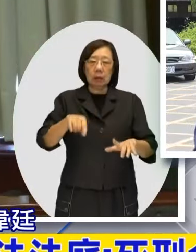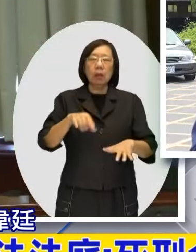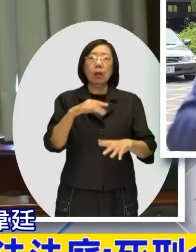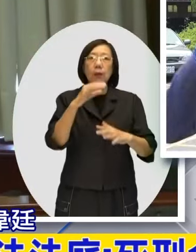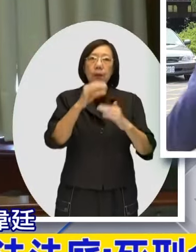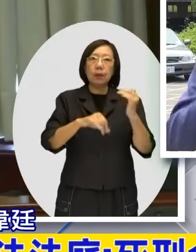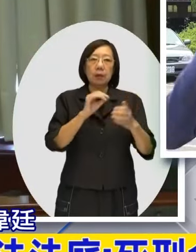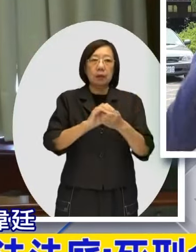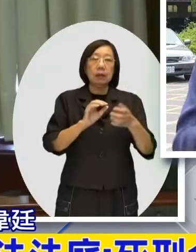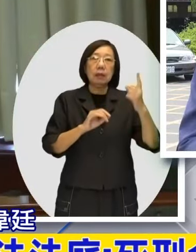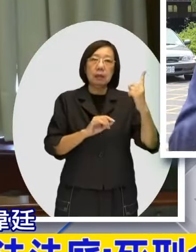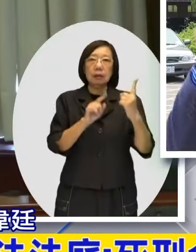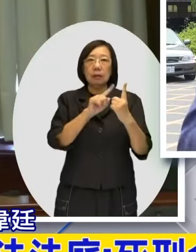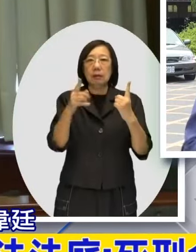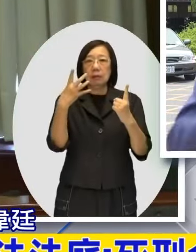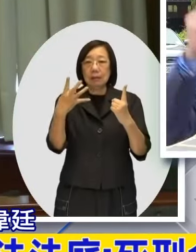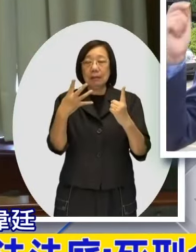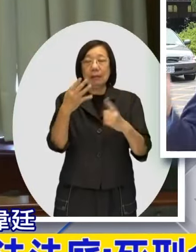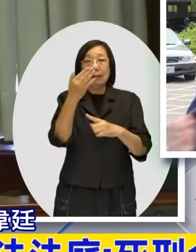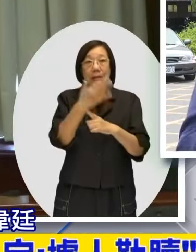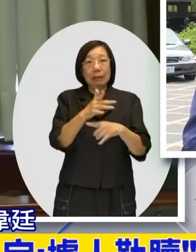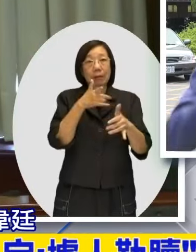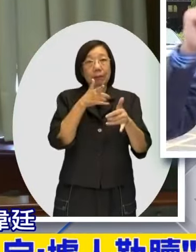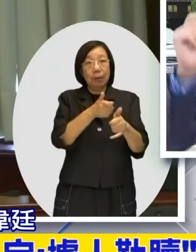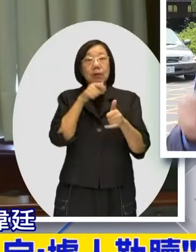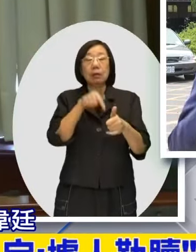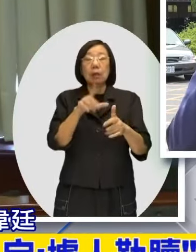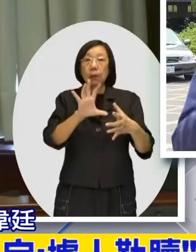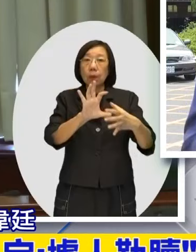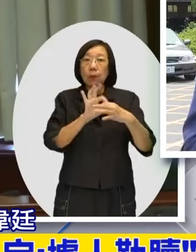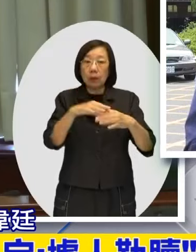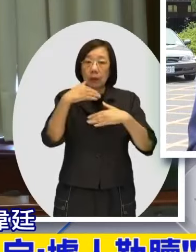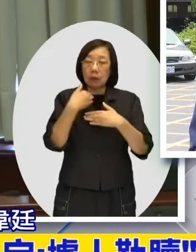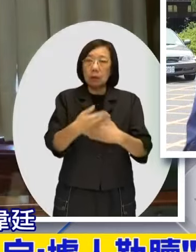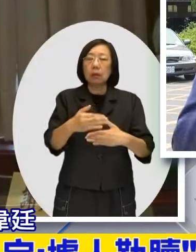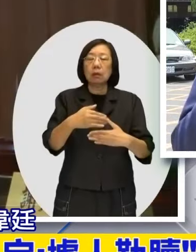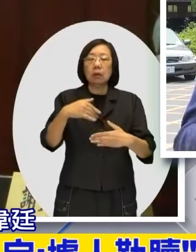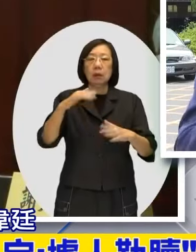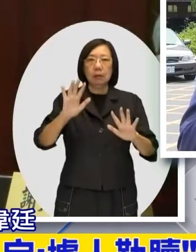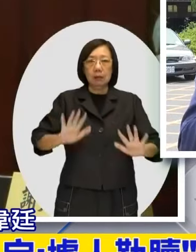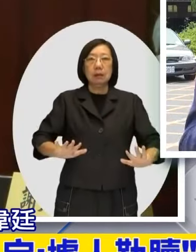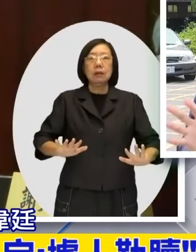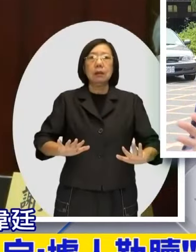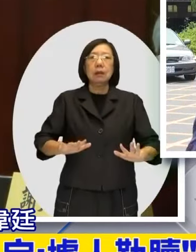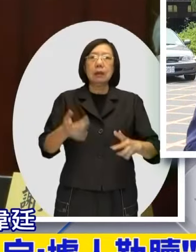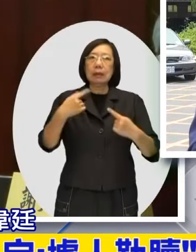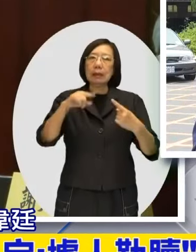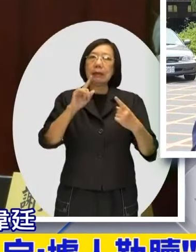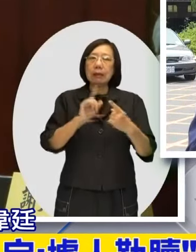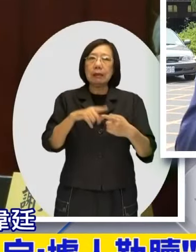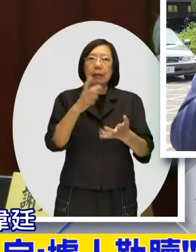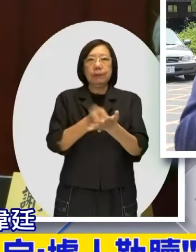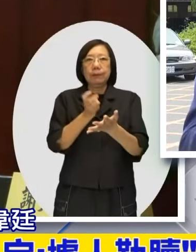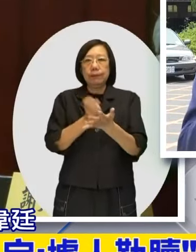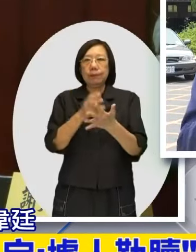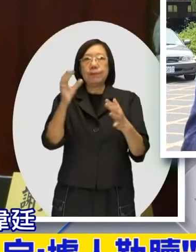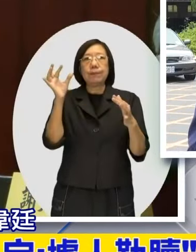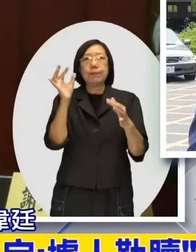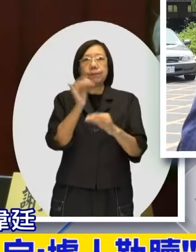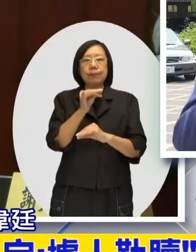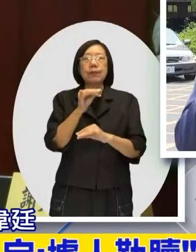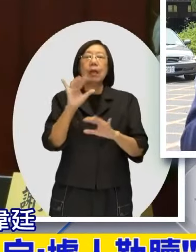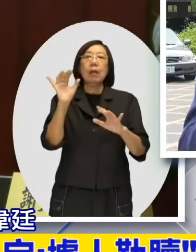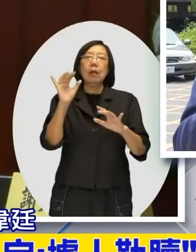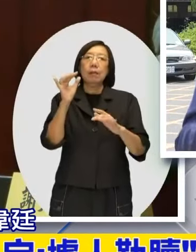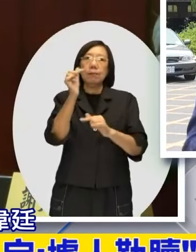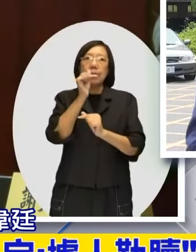迟辩论庭，你一定要请被告，一定要请辩护人，让他出庭来辩论。也就是过往第三审不开庭的状况，恐怕遇到死